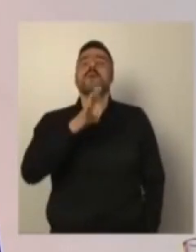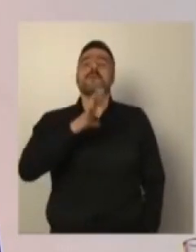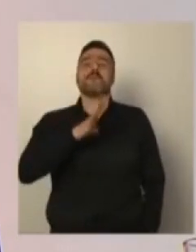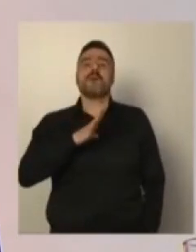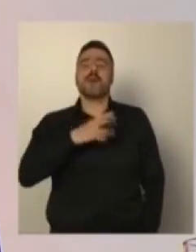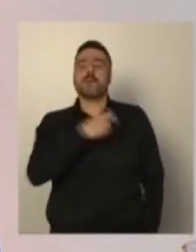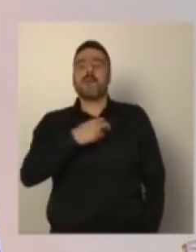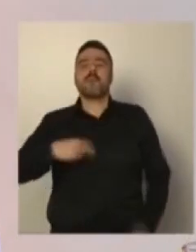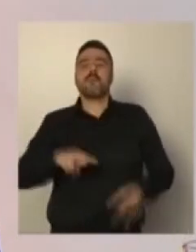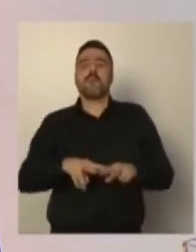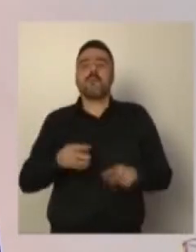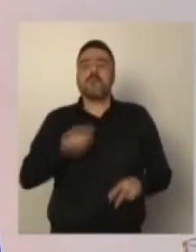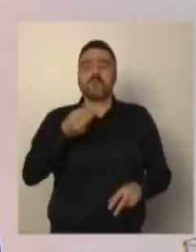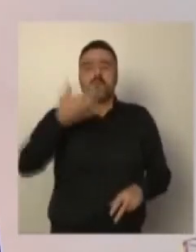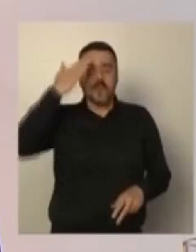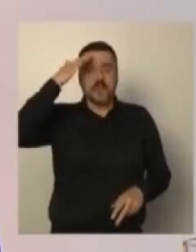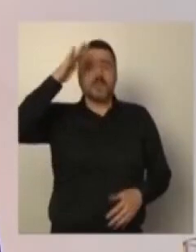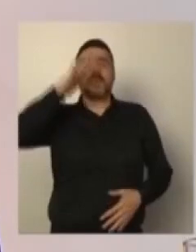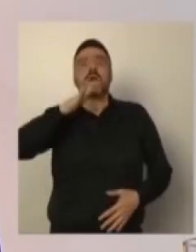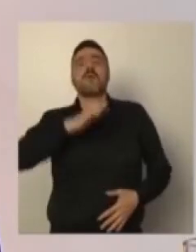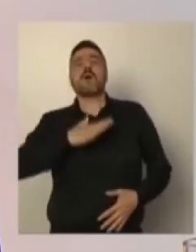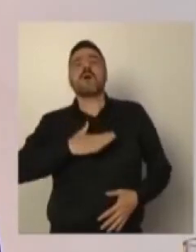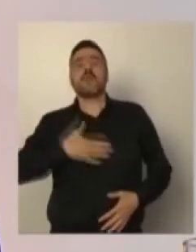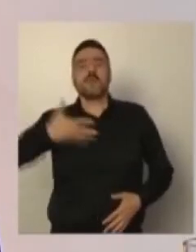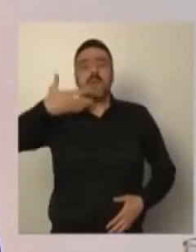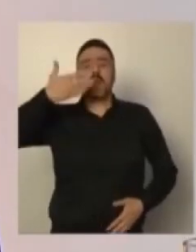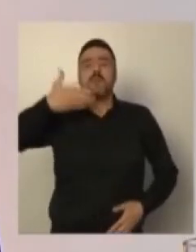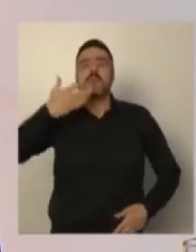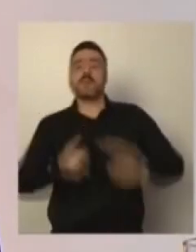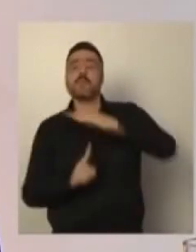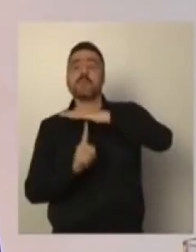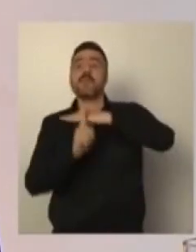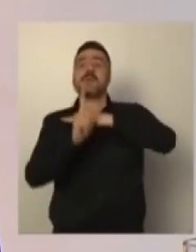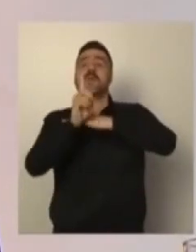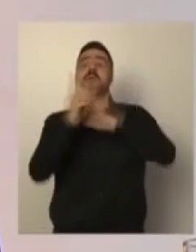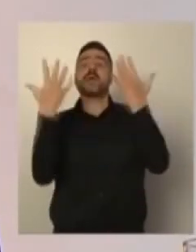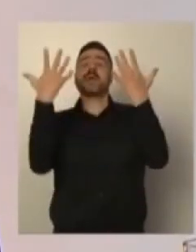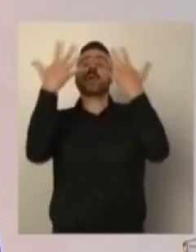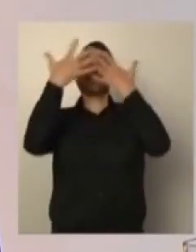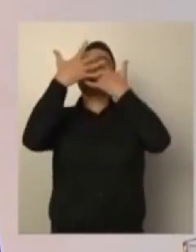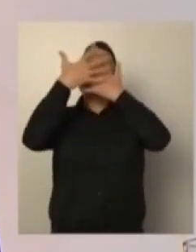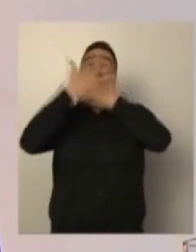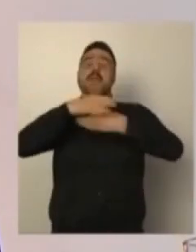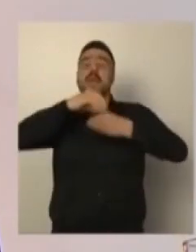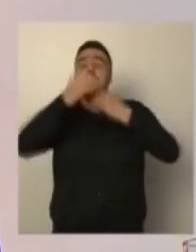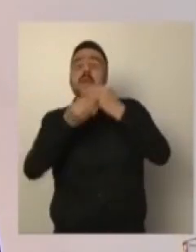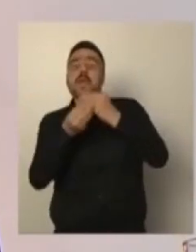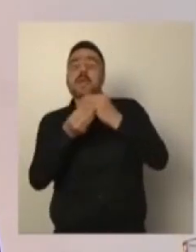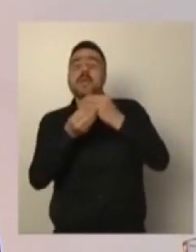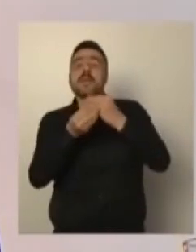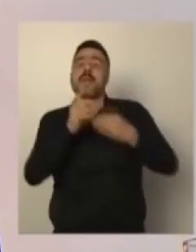ettiği, tanımladığı namaz Miraç gecesinde farz kılınmıştır.